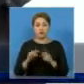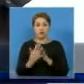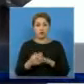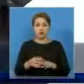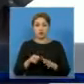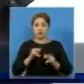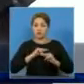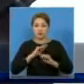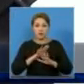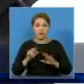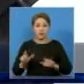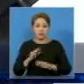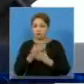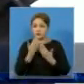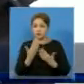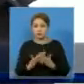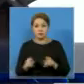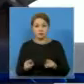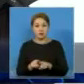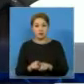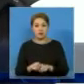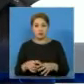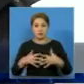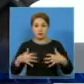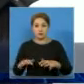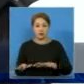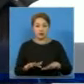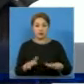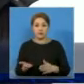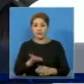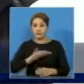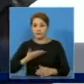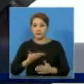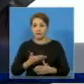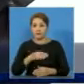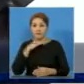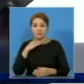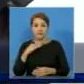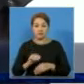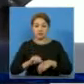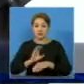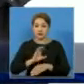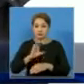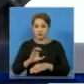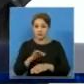жасамаған адам жоқ. Сол өнімдері арқылы біз мына үкіметке ет тапсыру дейді уақытта